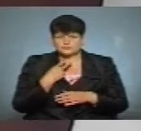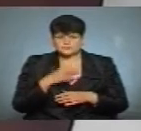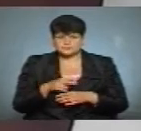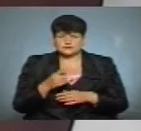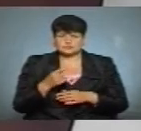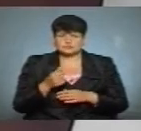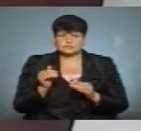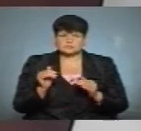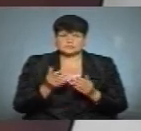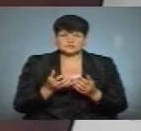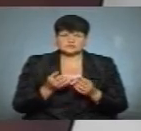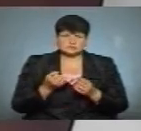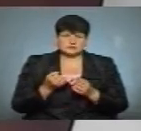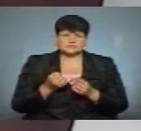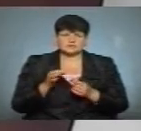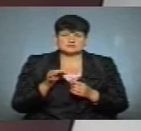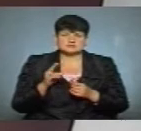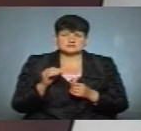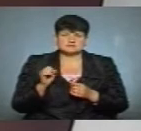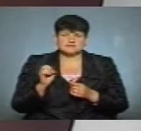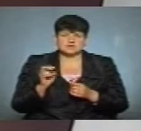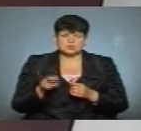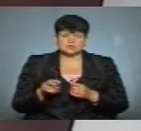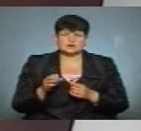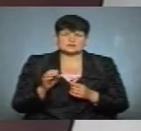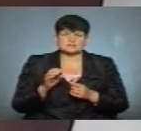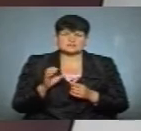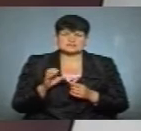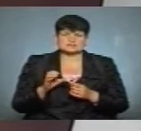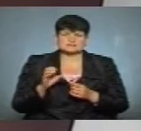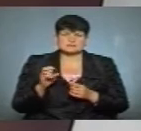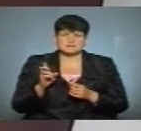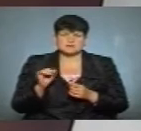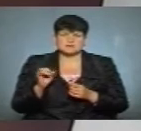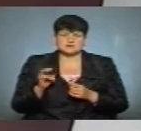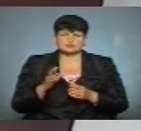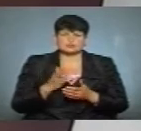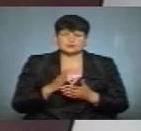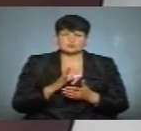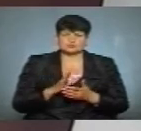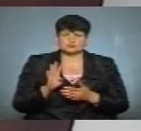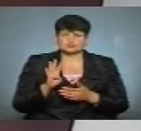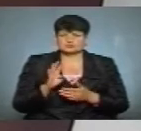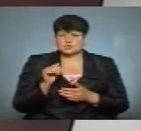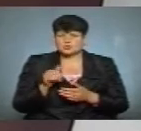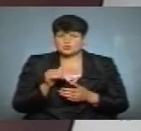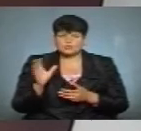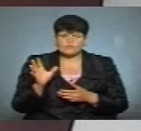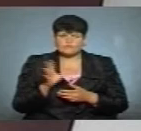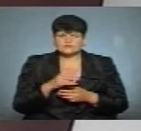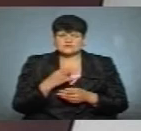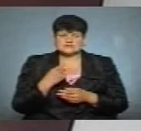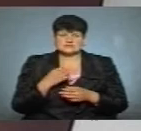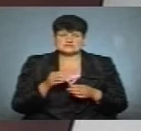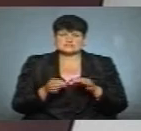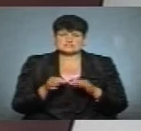рік менше отримав другий виконавець Олексій Цимбалюк. Їхній спільник Станіслав Бабенко мав відбувати покарання 4 роки. Усі засуджені, згідно